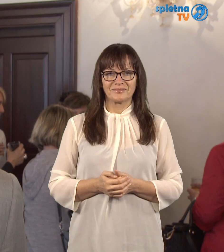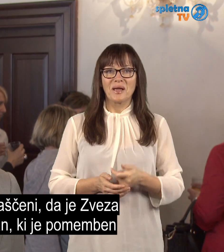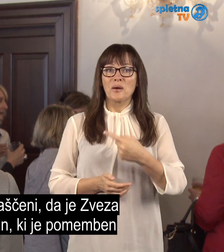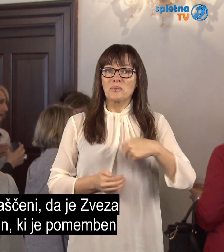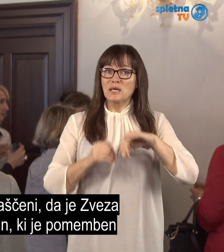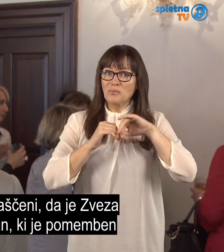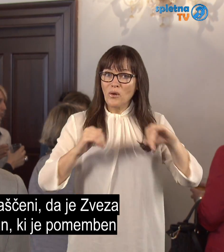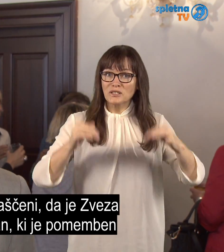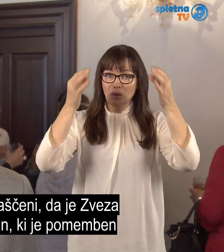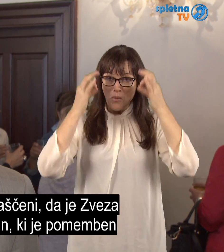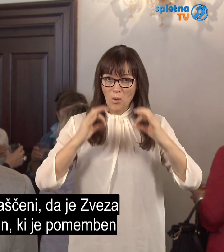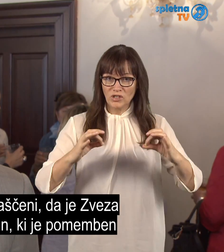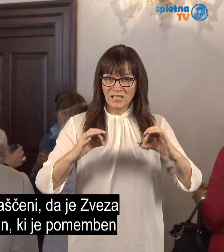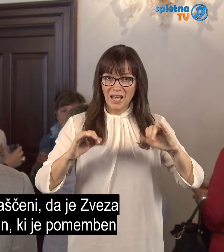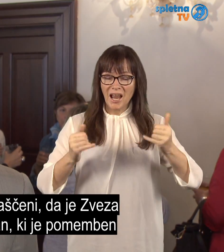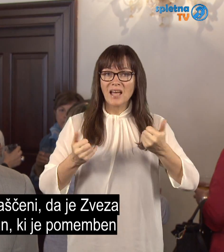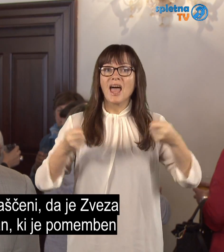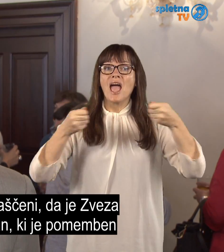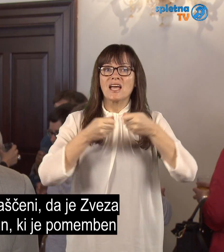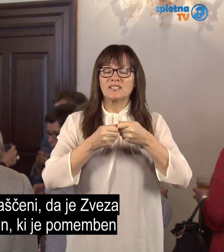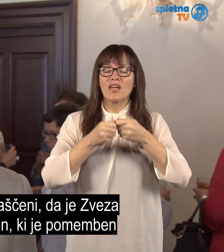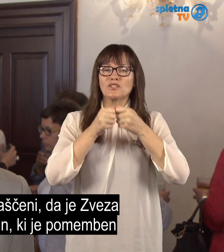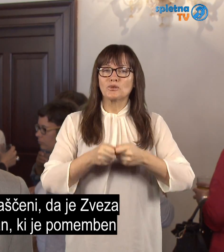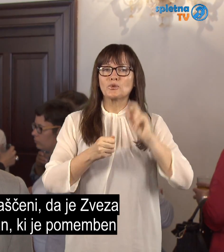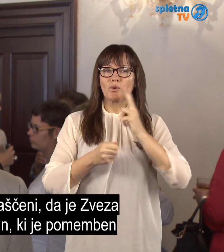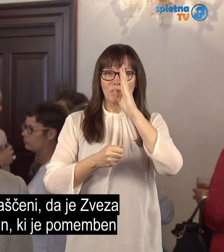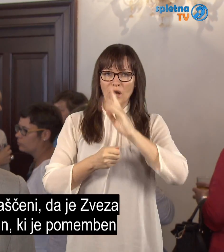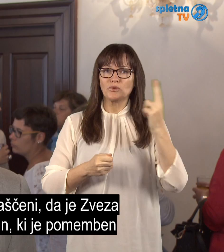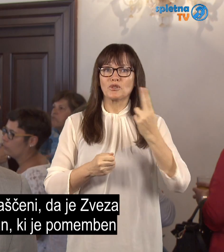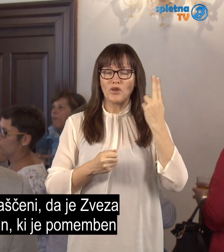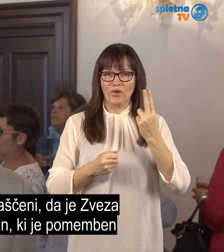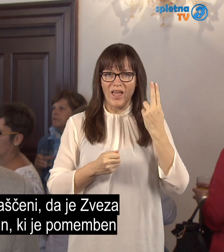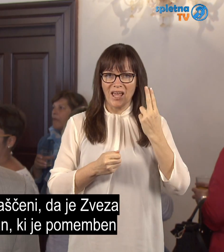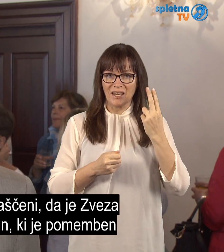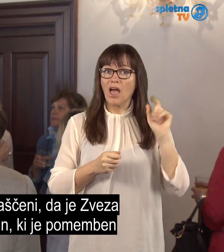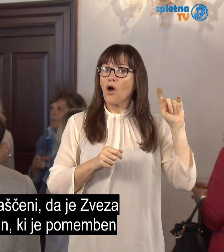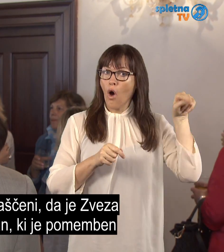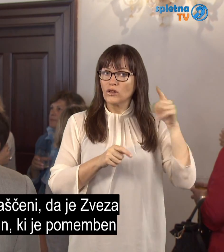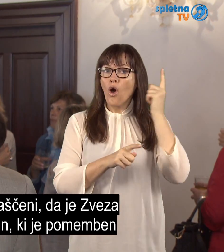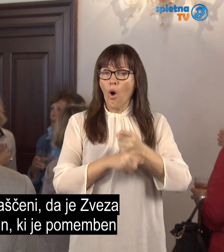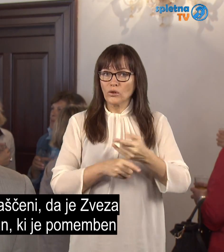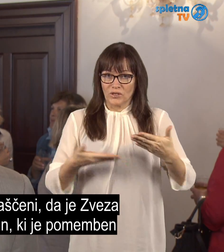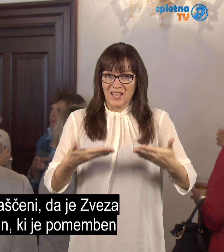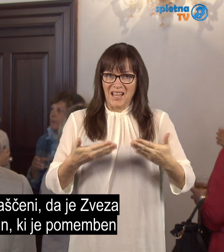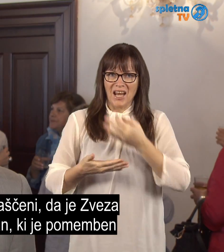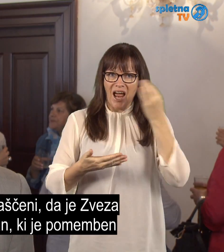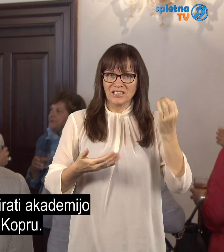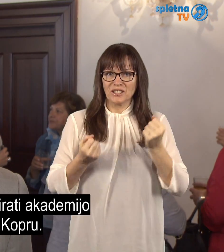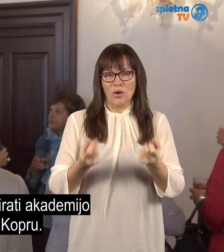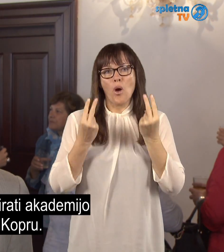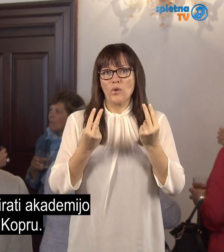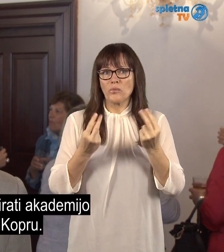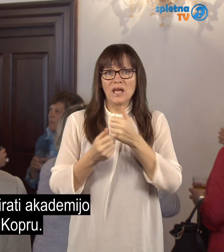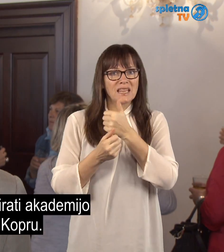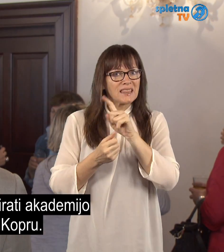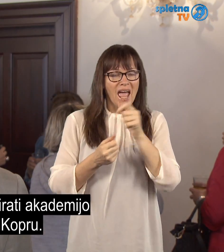Mi smo izredno počaščeni, da je Zveza društev gluhih in naglušnih Slovenije, da se je odločila današnji dan, ki je zelo pomemben ne samo za